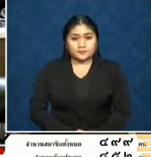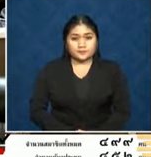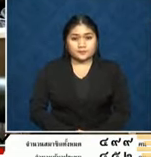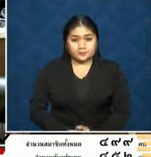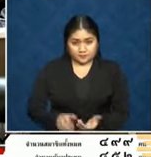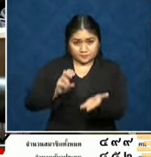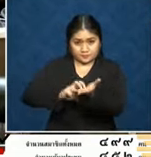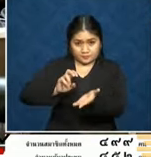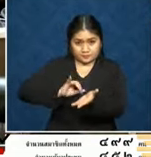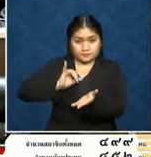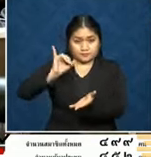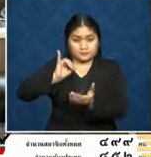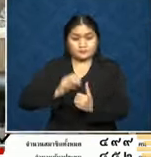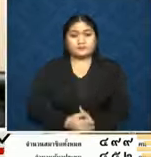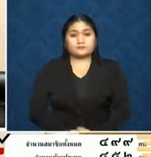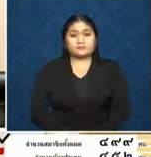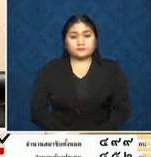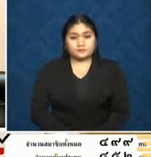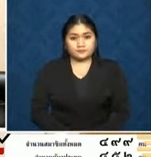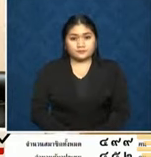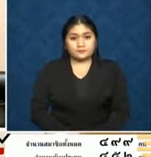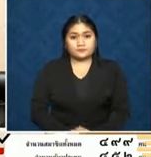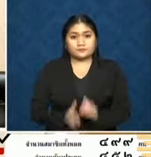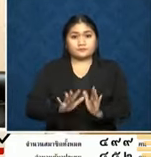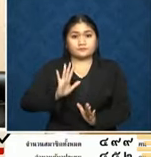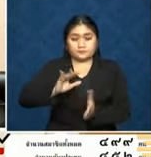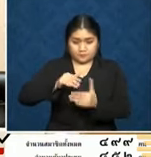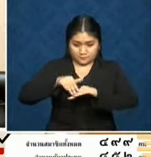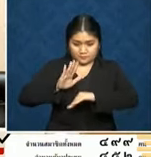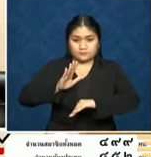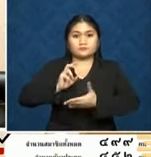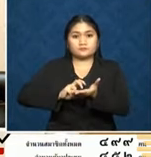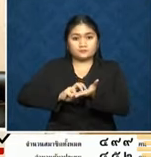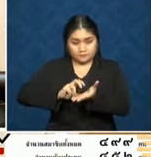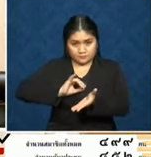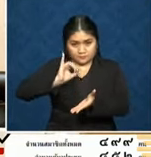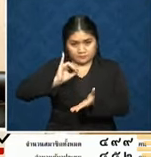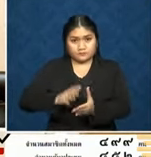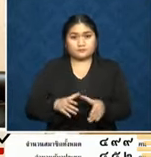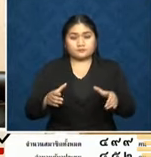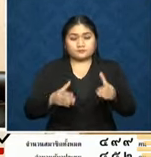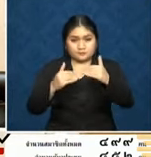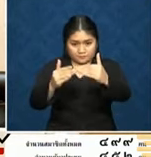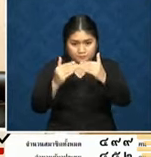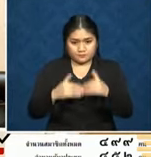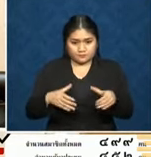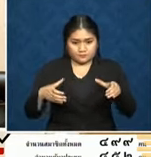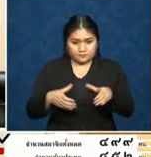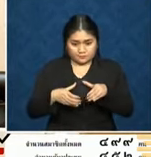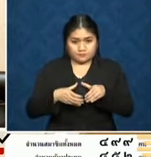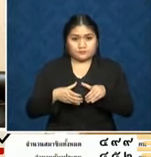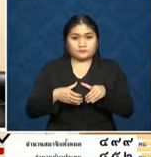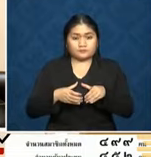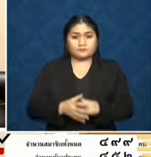ถูกต้องครับมีผู้รับรองเกิน5ท่านนะครับต่อไปนะครับพรรครวมไทยสร้างชาติครับ1ท่านครับ